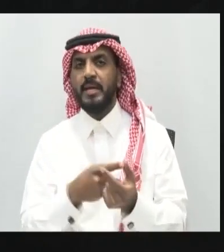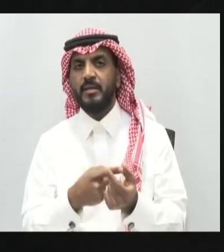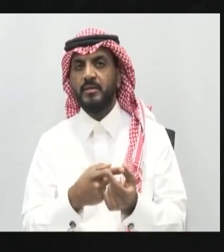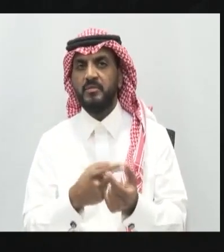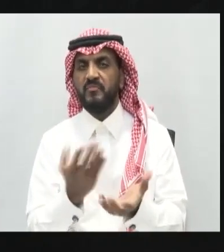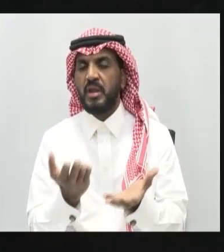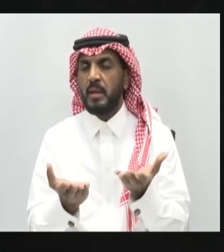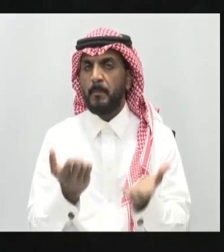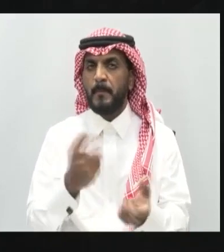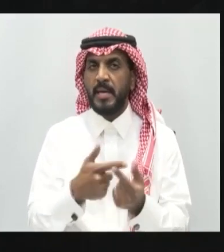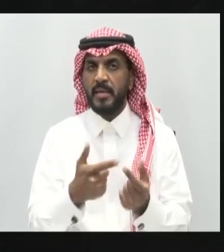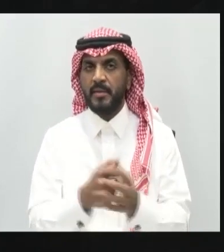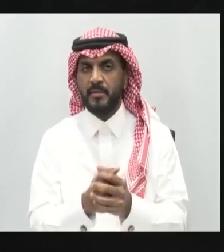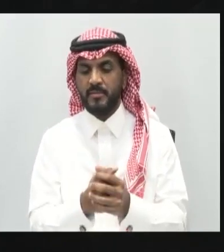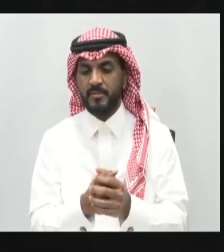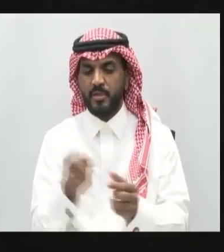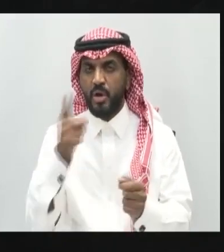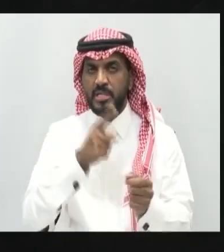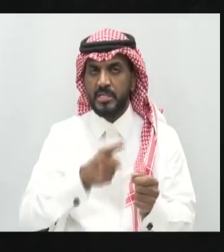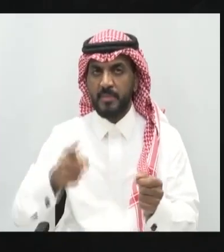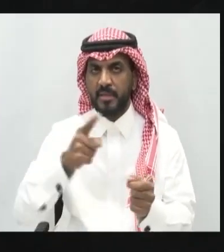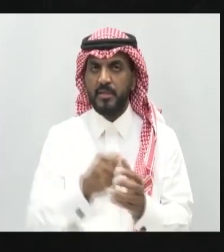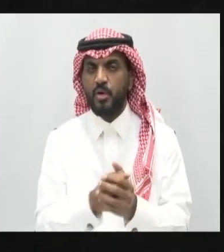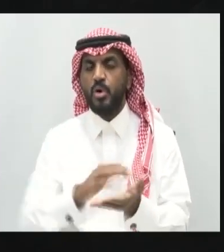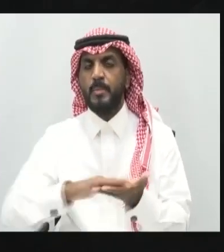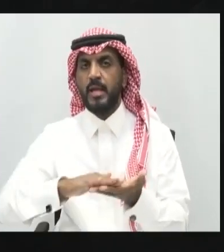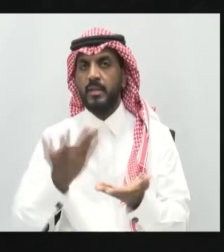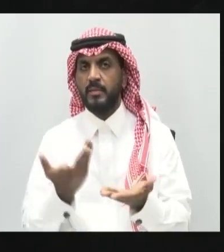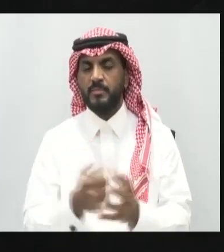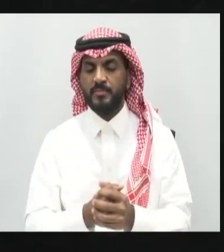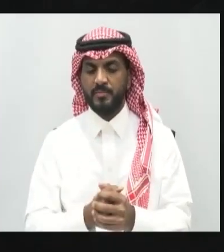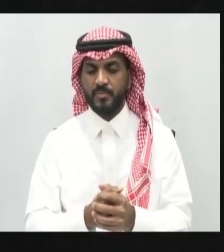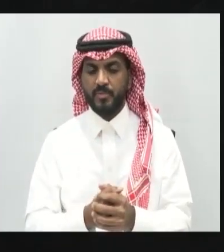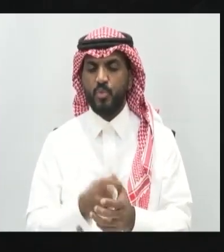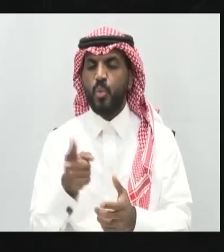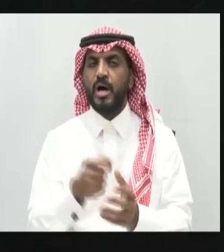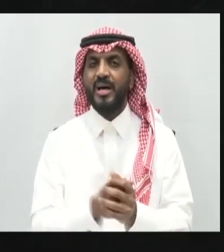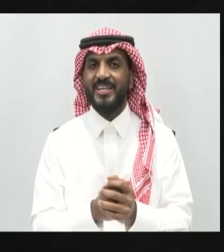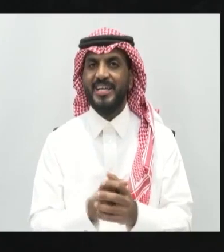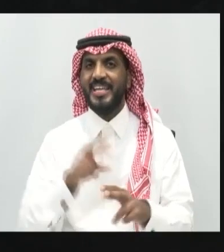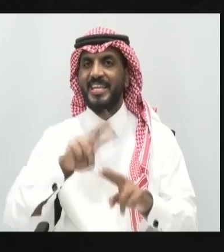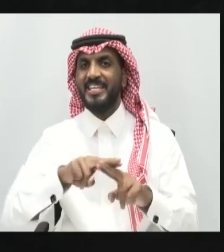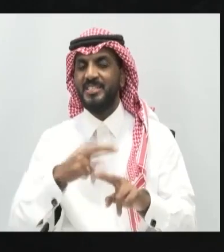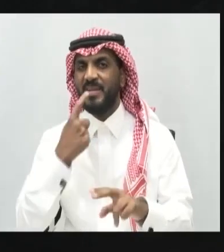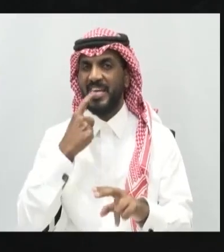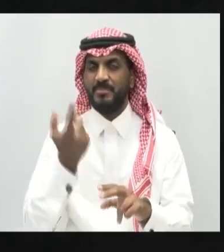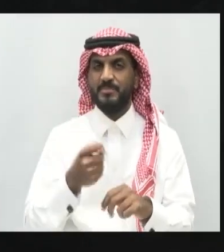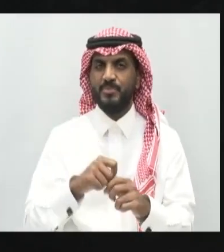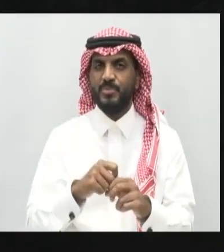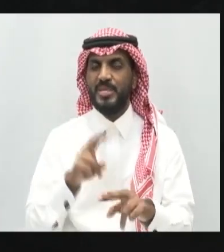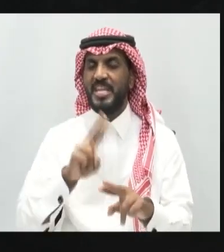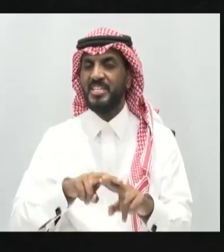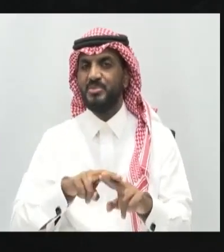بين الجسمين شو الفرق بين كوكب الارض وبين نجم الشمس